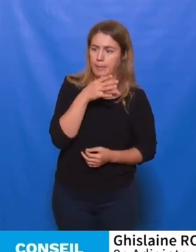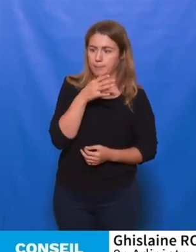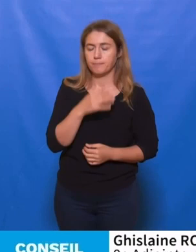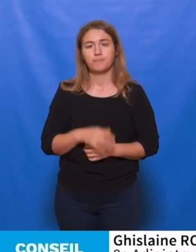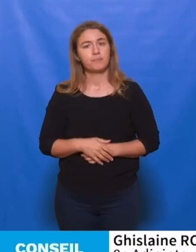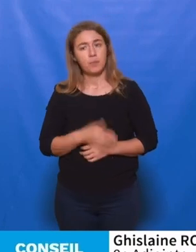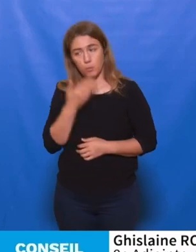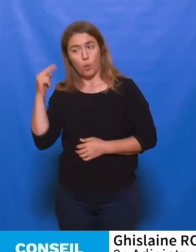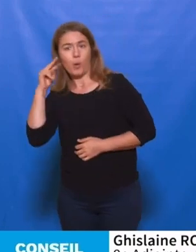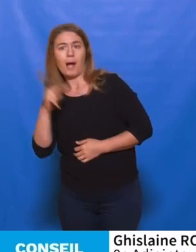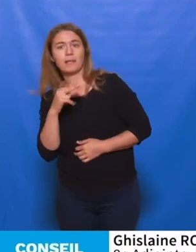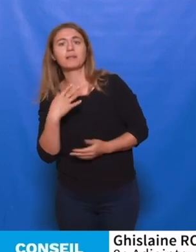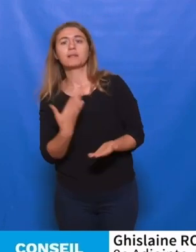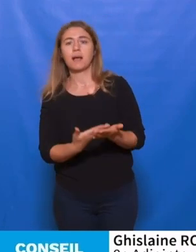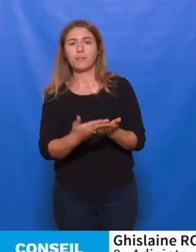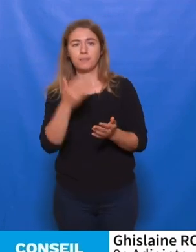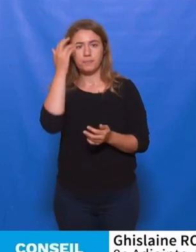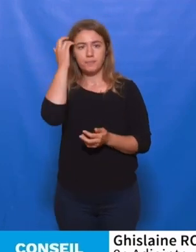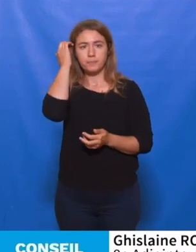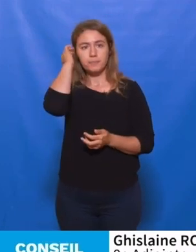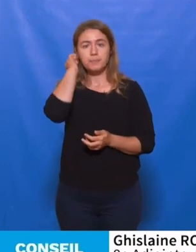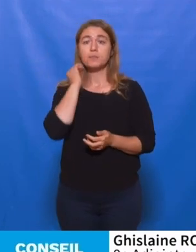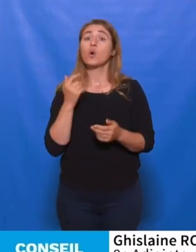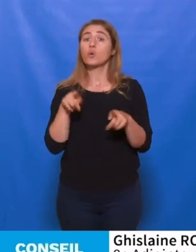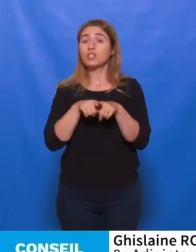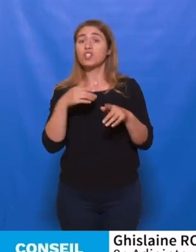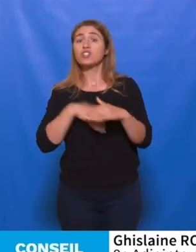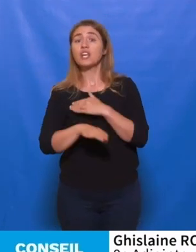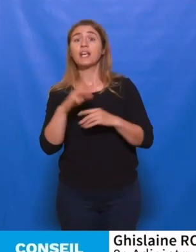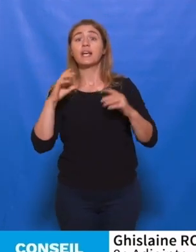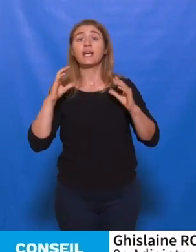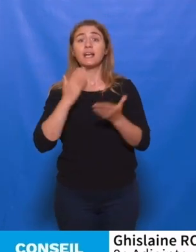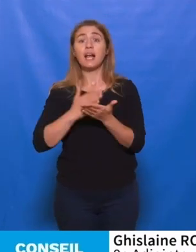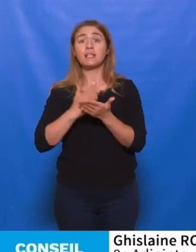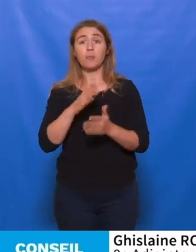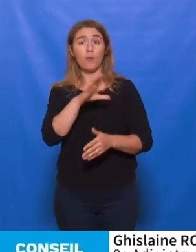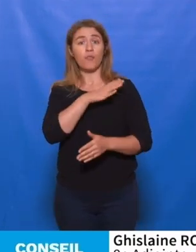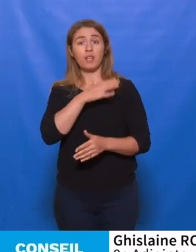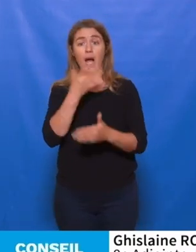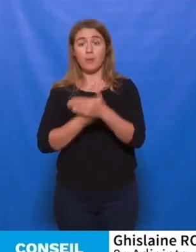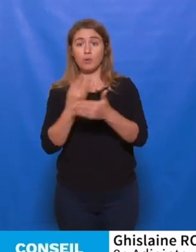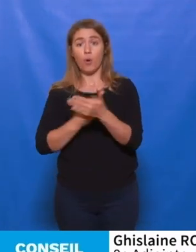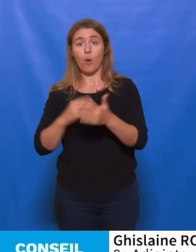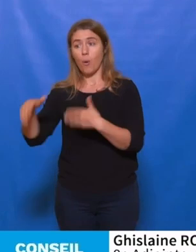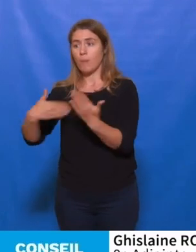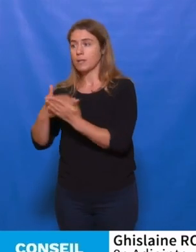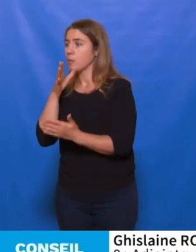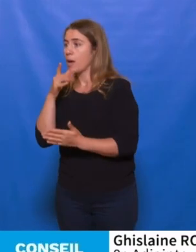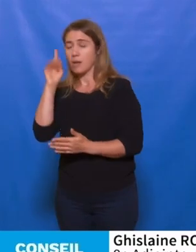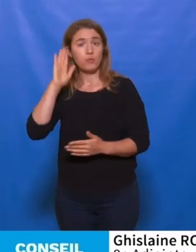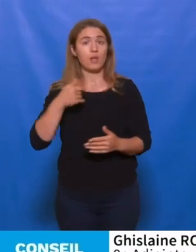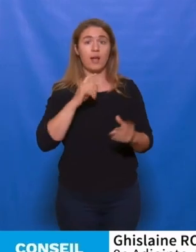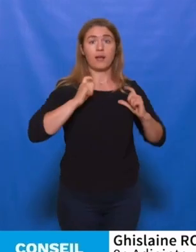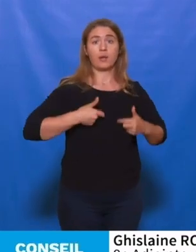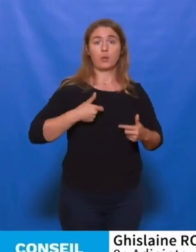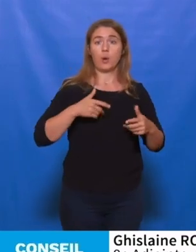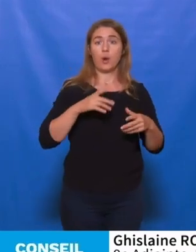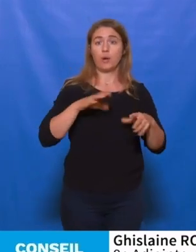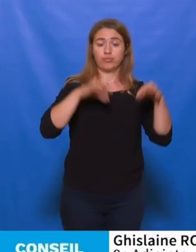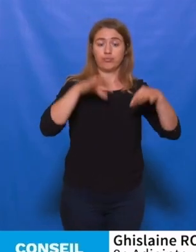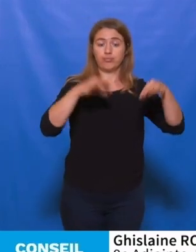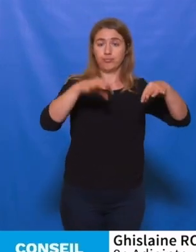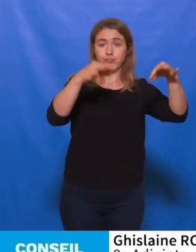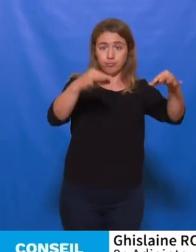lieu, assurer la présence des professeurs en classe. Combien de jours de classe manqués par faute de remplacement? Il